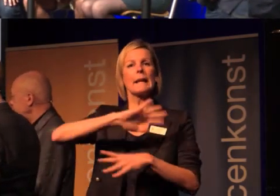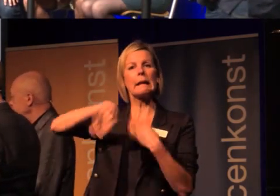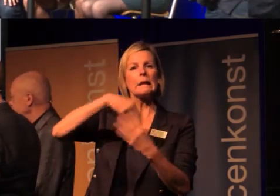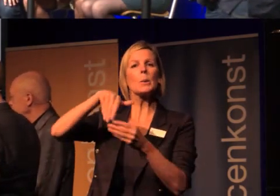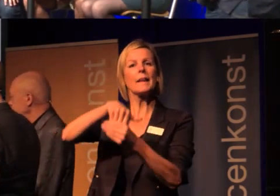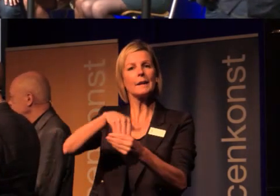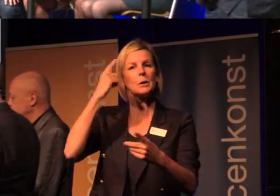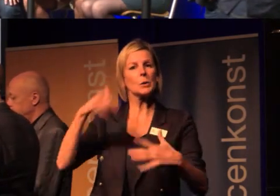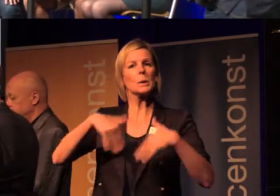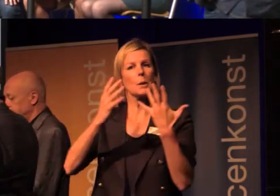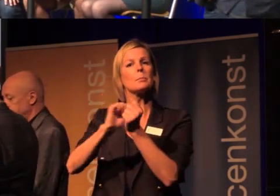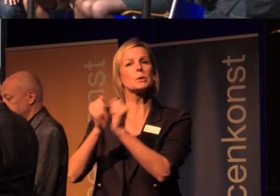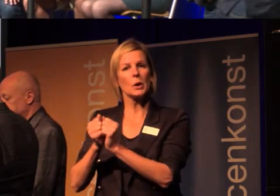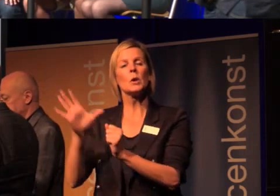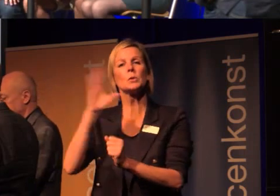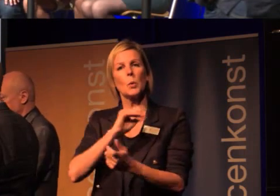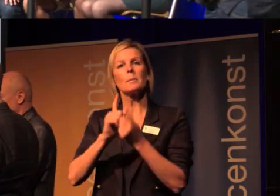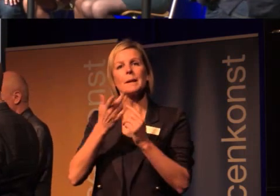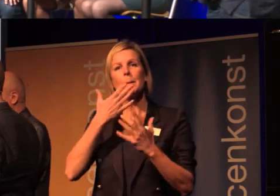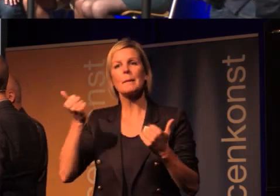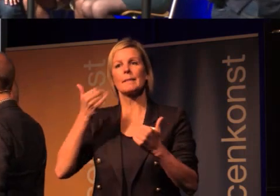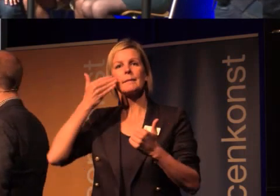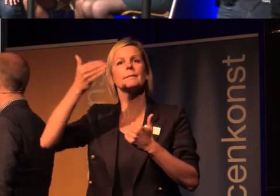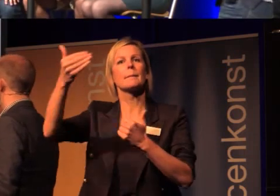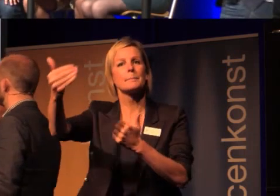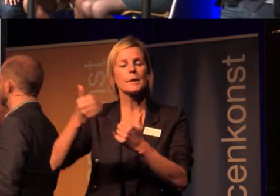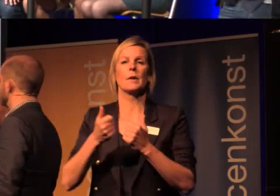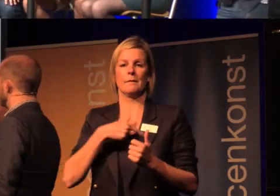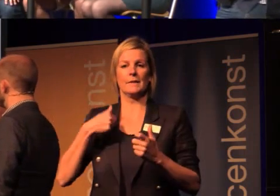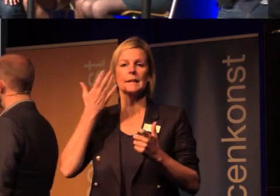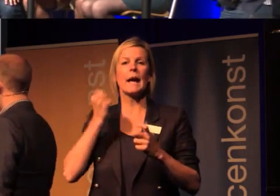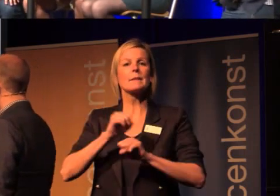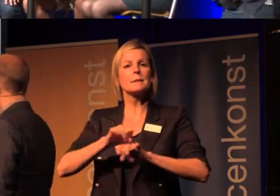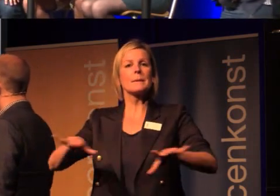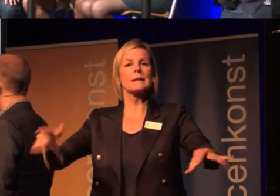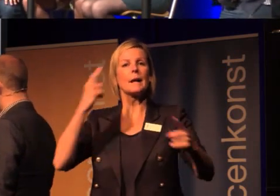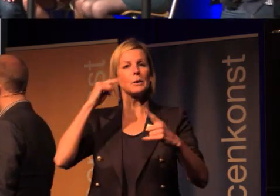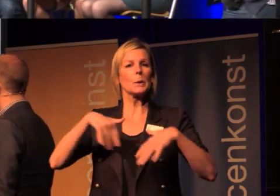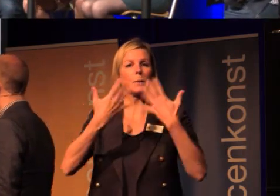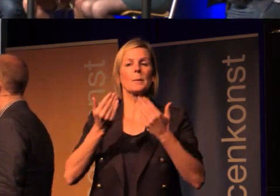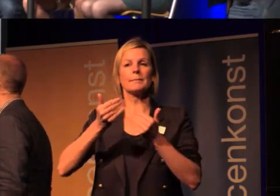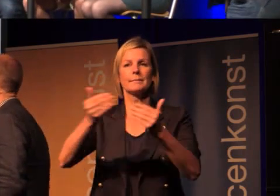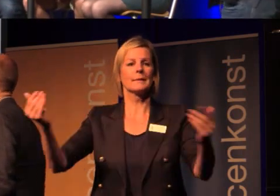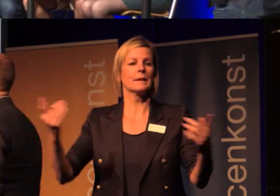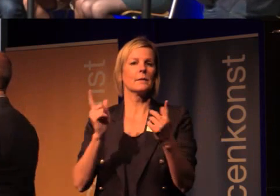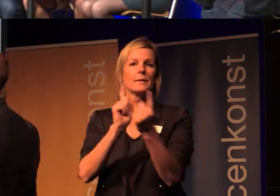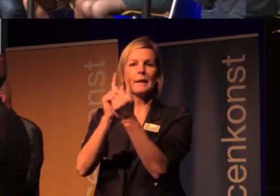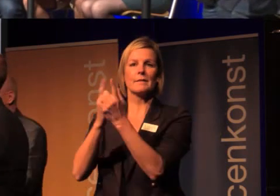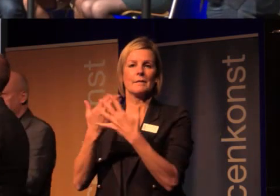vore ett bättre sätt att faktiskt föra ut kulturen till fler människor och inkludera fler människor i den. Tack så